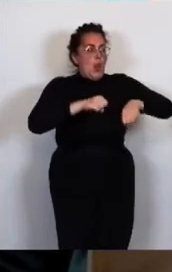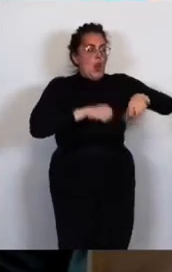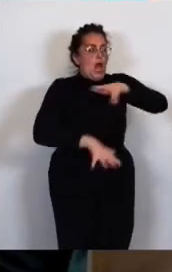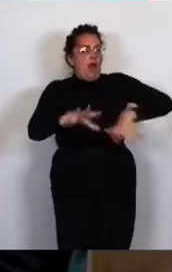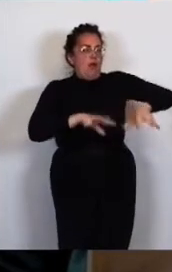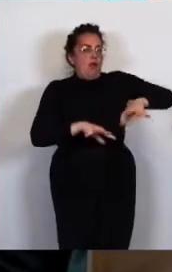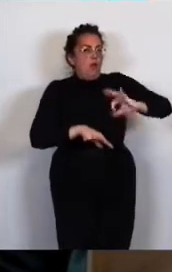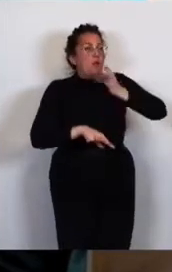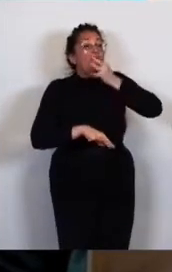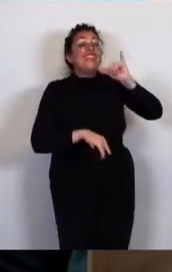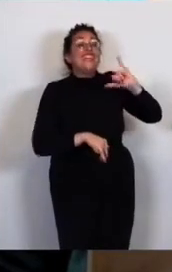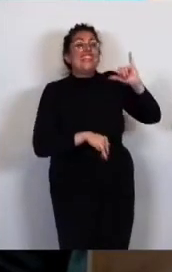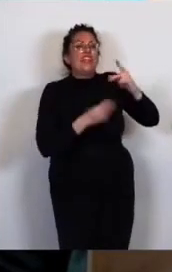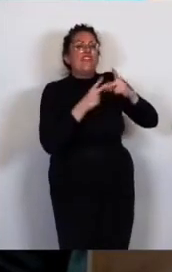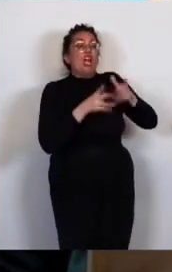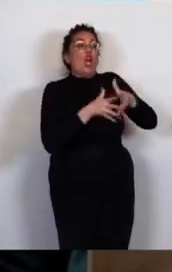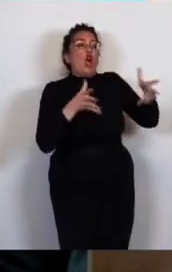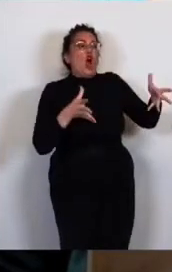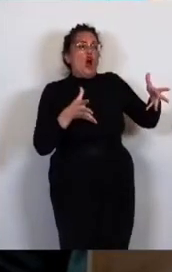desserte des métropoles.